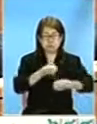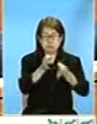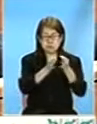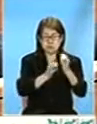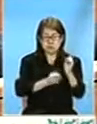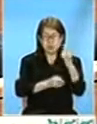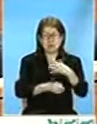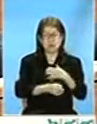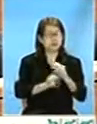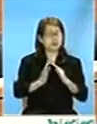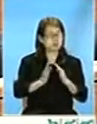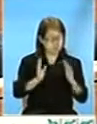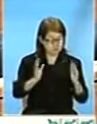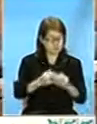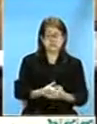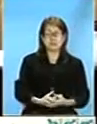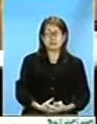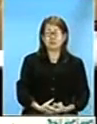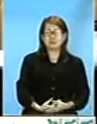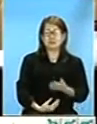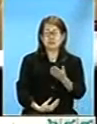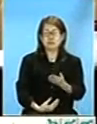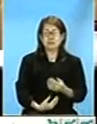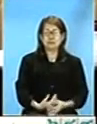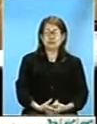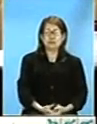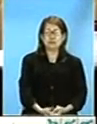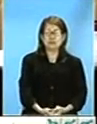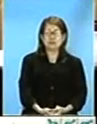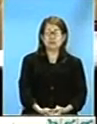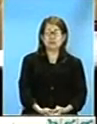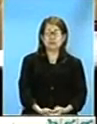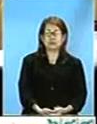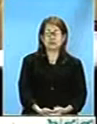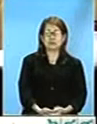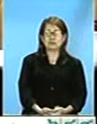ราบขอบคุณครับ ครับเชิญท่านศิริวัฒน์ไกรศิลป